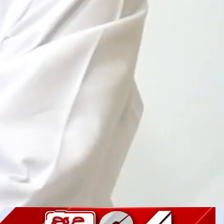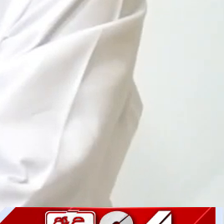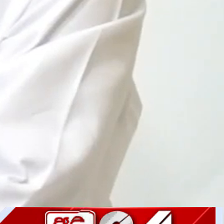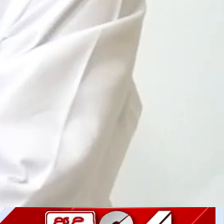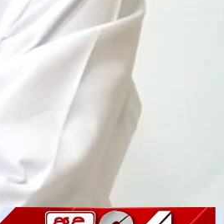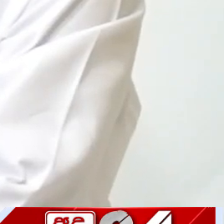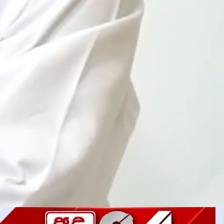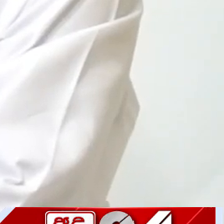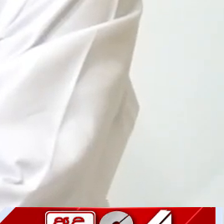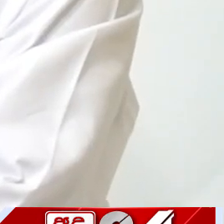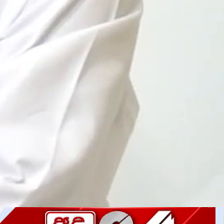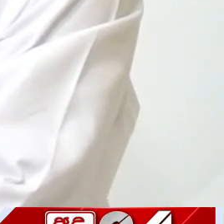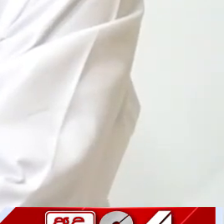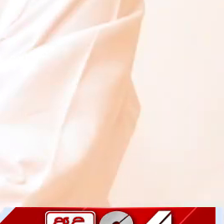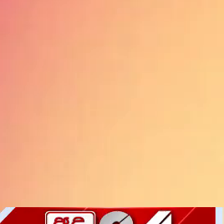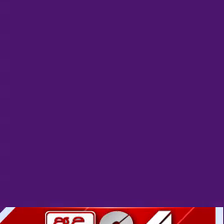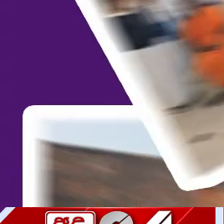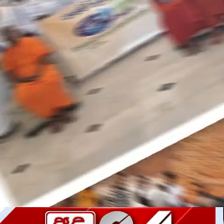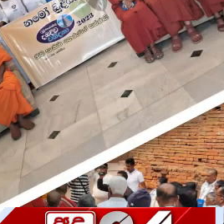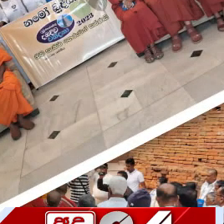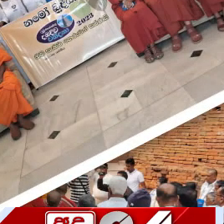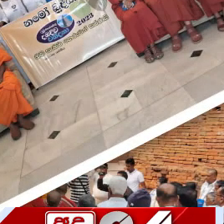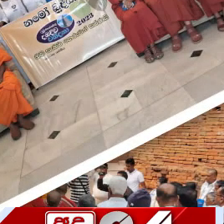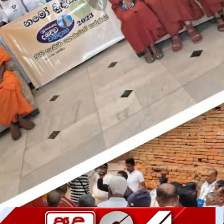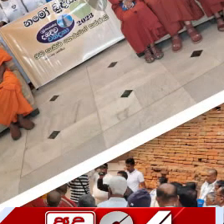පිරම් පුරාගෙන බලාගෙන හිටපු අවස්ථාව.